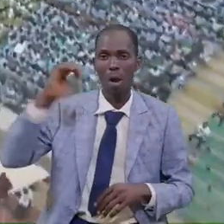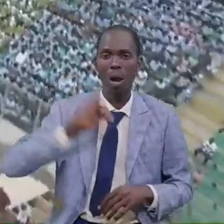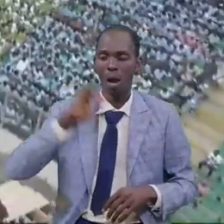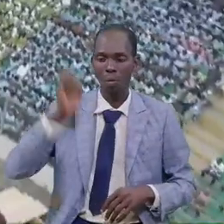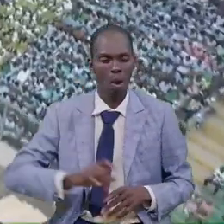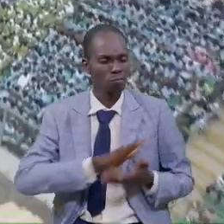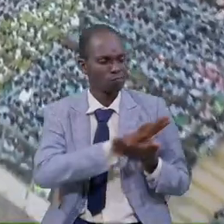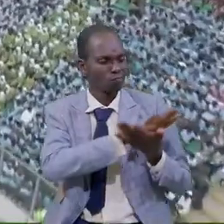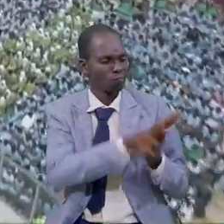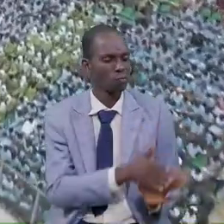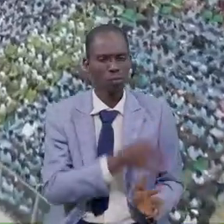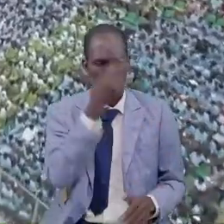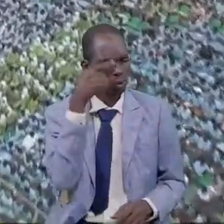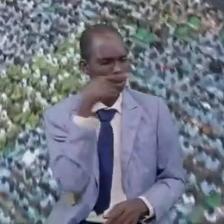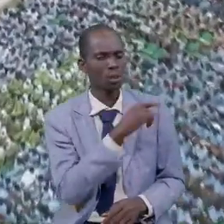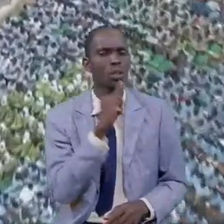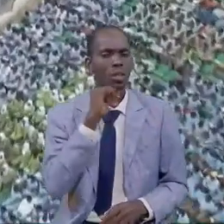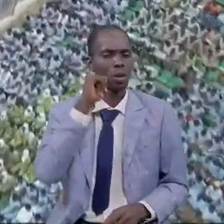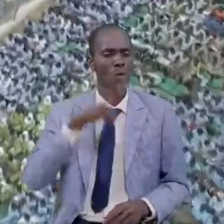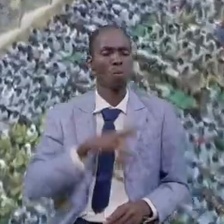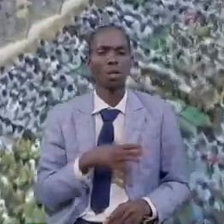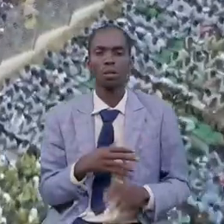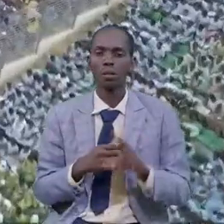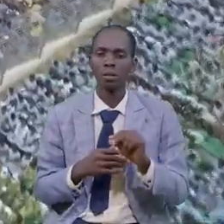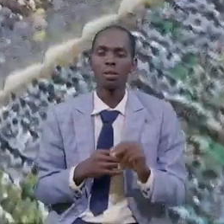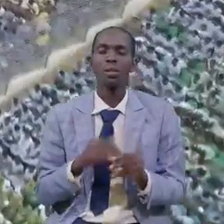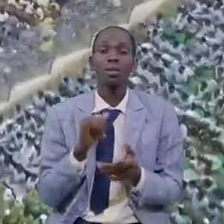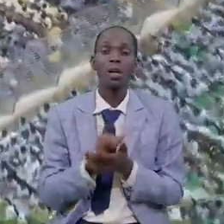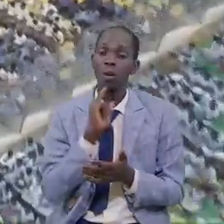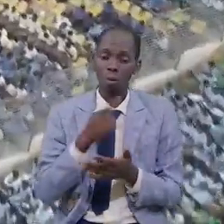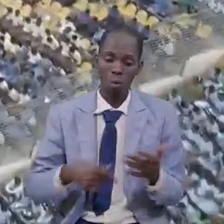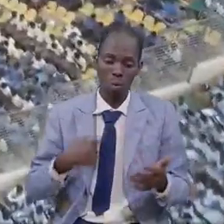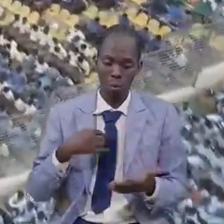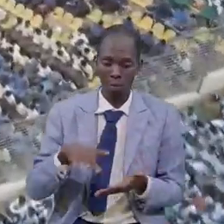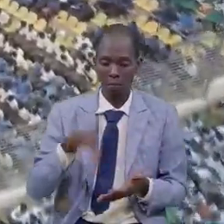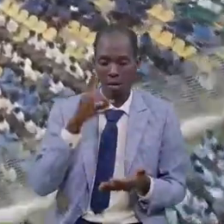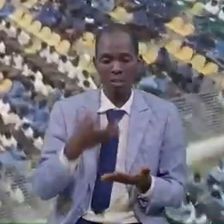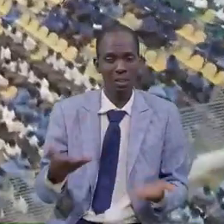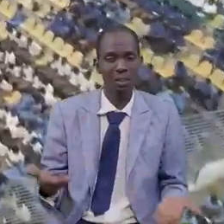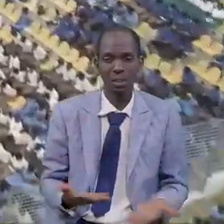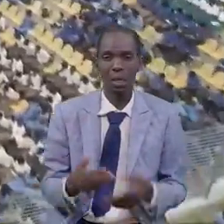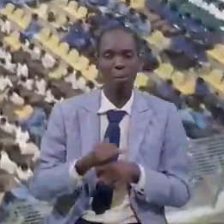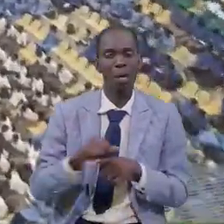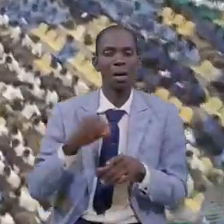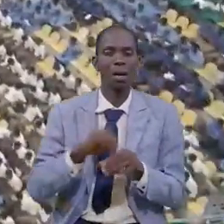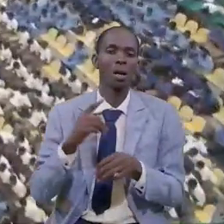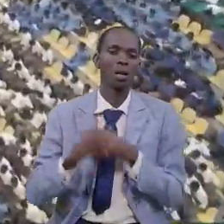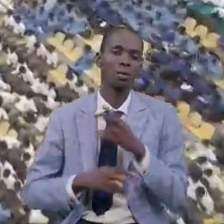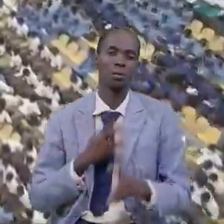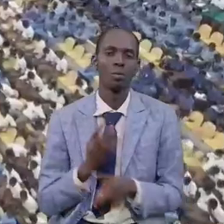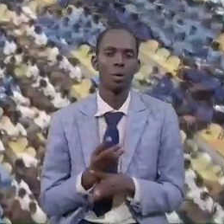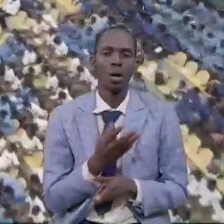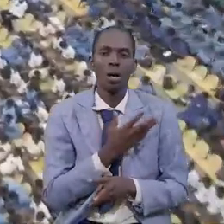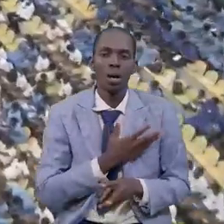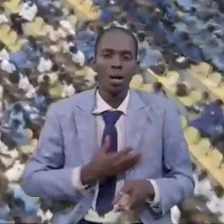sur elle parce qu'elle est une femme. C'est ce que nous avons rencontré dans ce monde. Et on dit, ne vous conformez